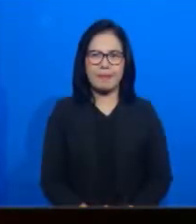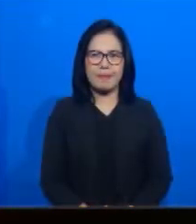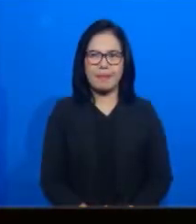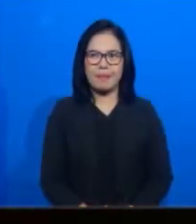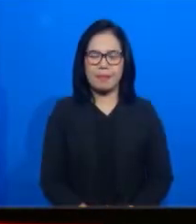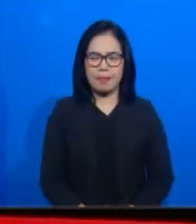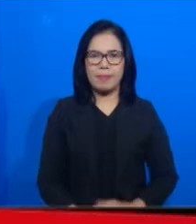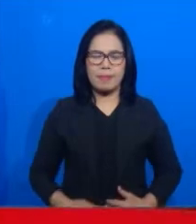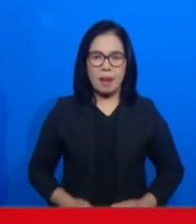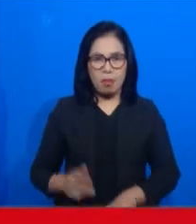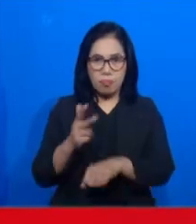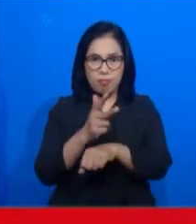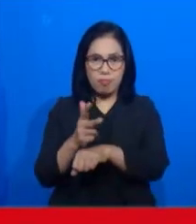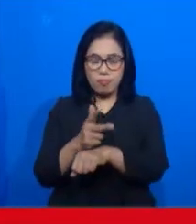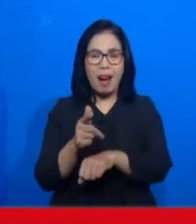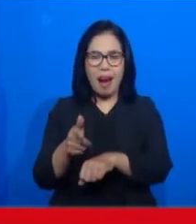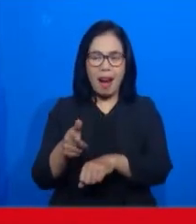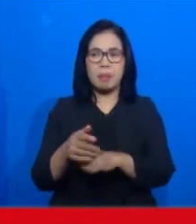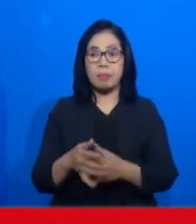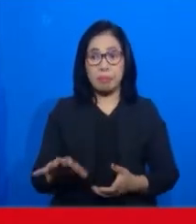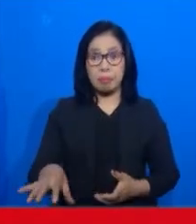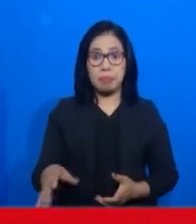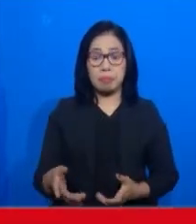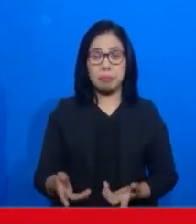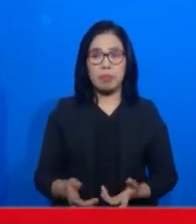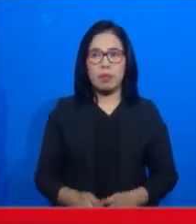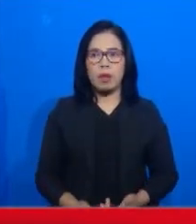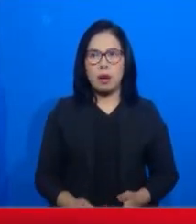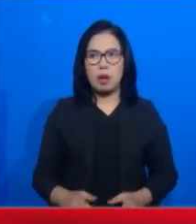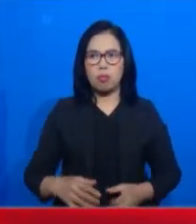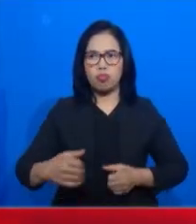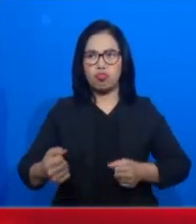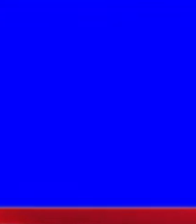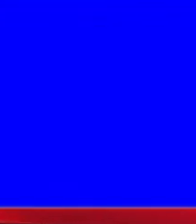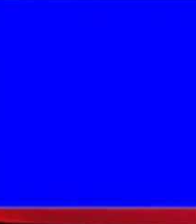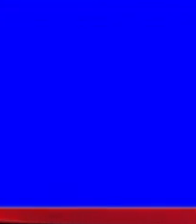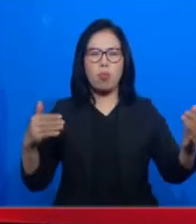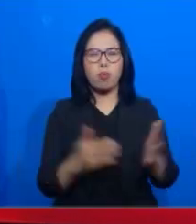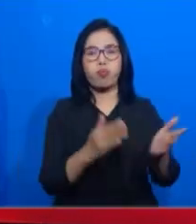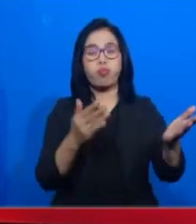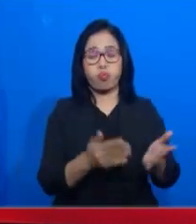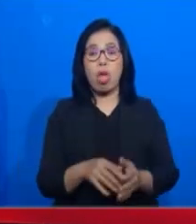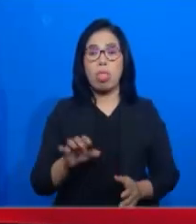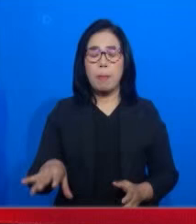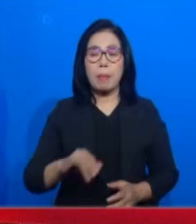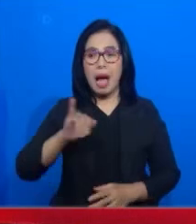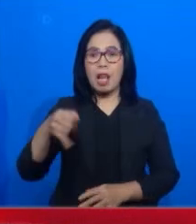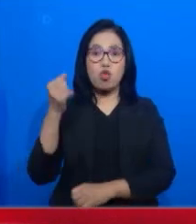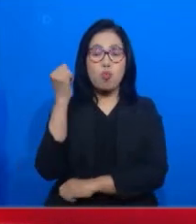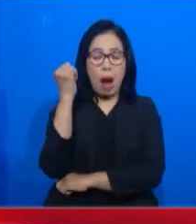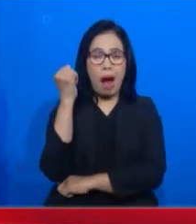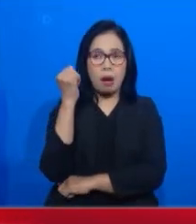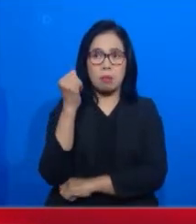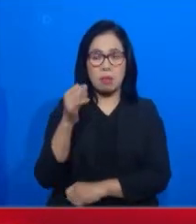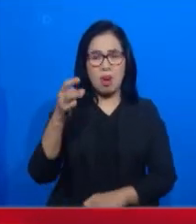Kamera CCTV merekam insiden minibus di Jombang, Jawa Timur yang menghantam pagar rumah warga hingga ringsek pada Minggu pagi. Ironinya, minibus dikendarai sopir yang